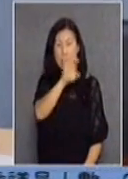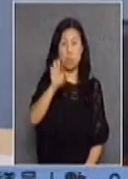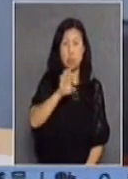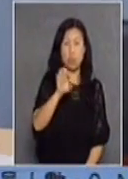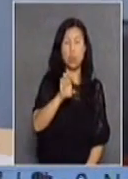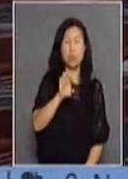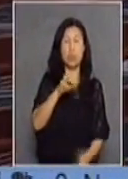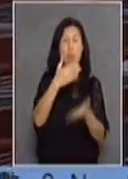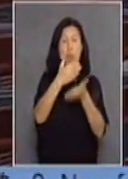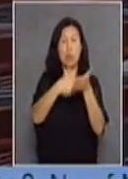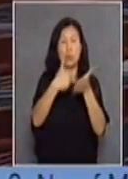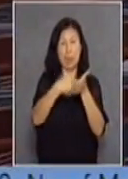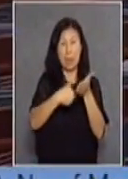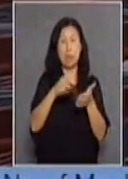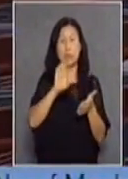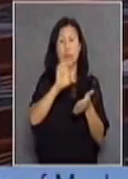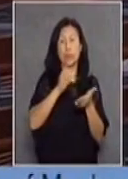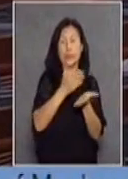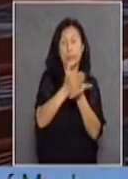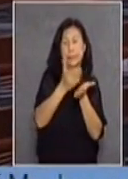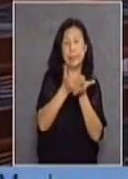個